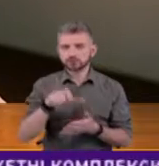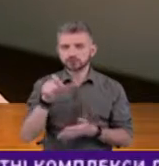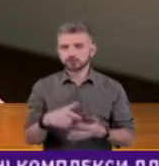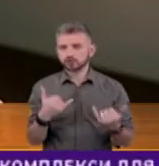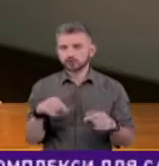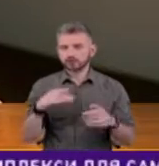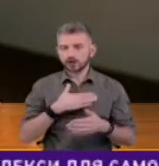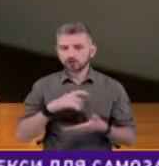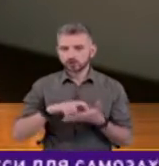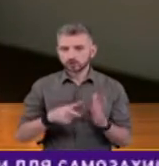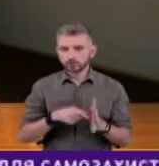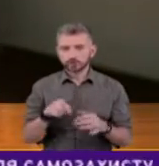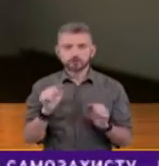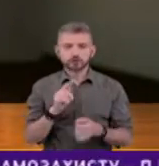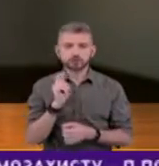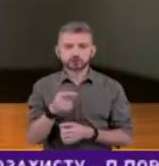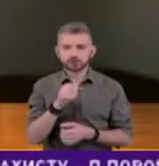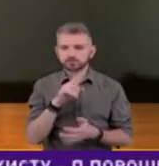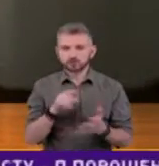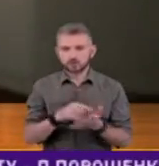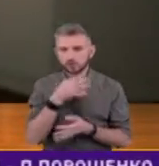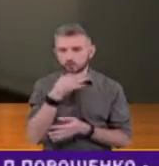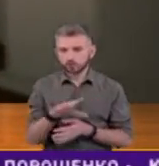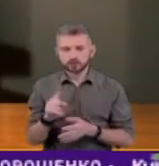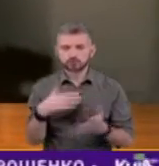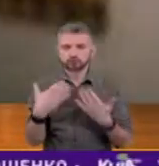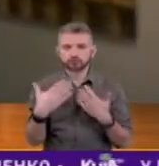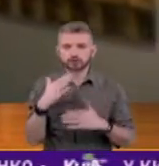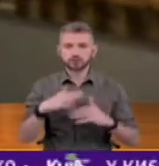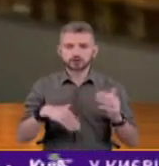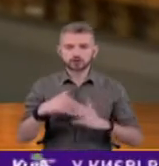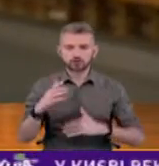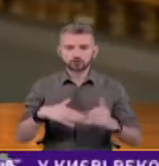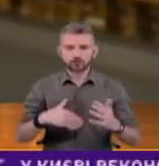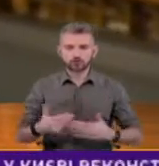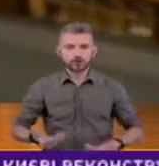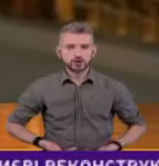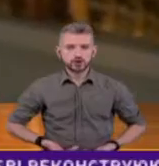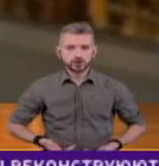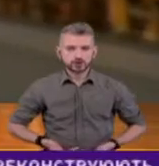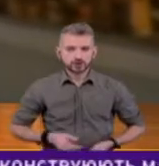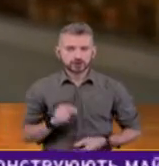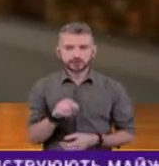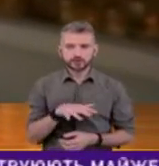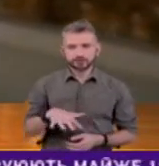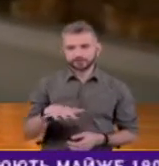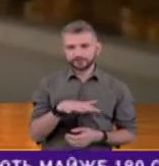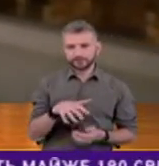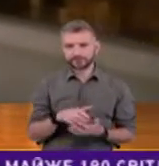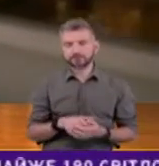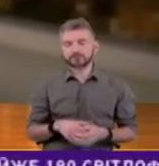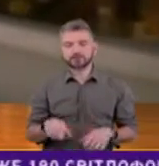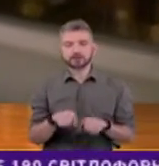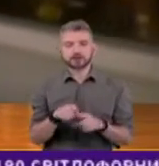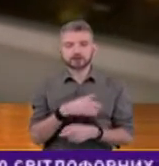вашій студії, і ви можете поставити будь-які питання, які стосуються практичного повсякденного життя у цій частині столиці. Так само